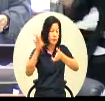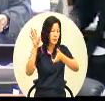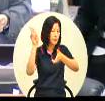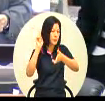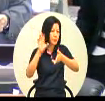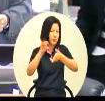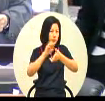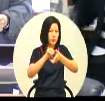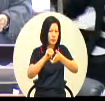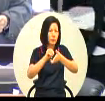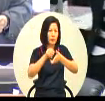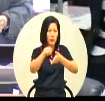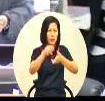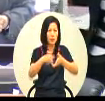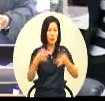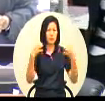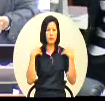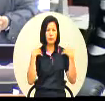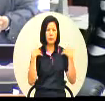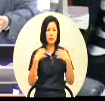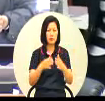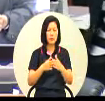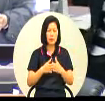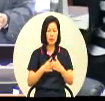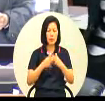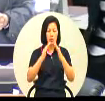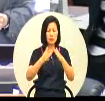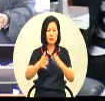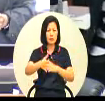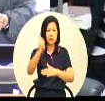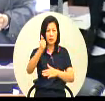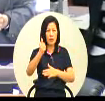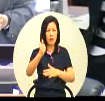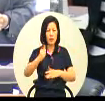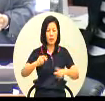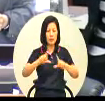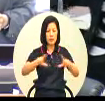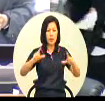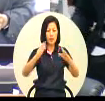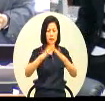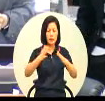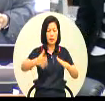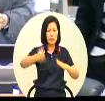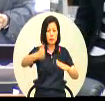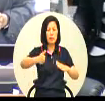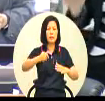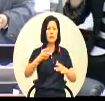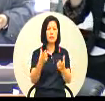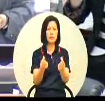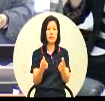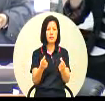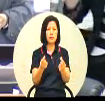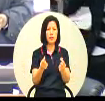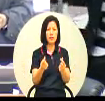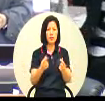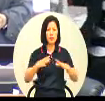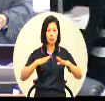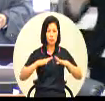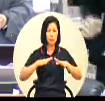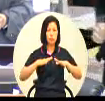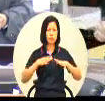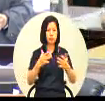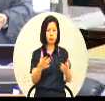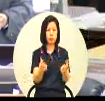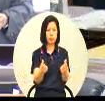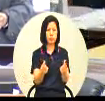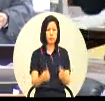君无戏言哦， 起 定嘛是安哥用多起来大家店等也是君哦，君无戏言。 不要 市